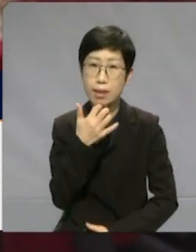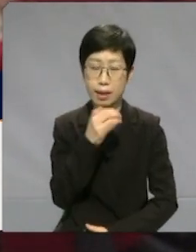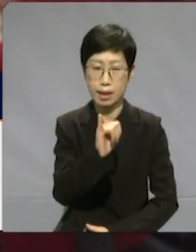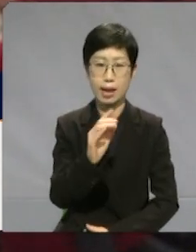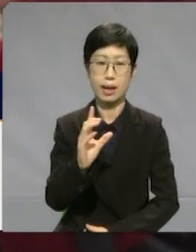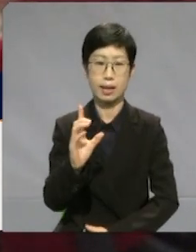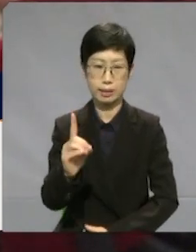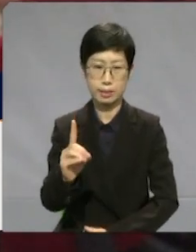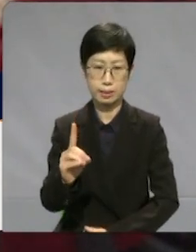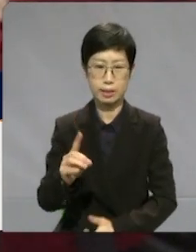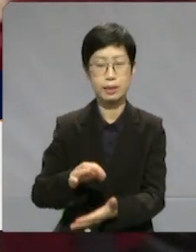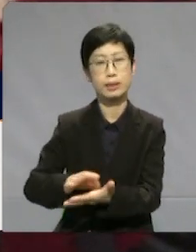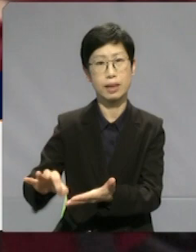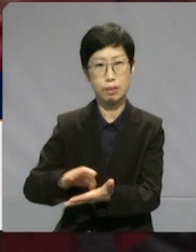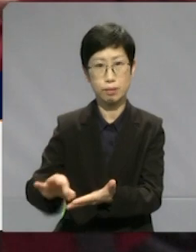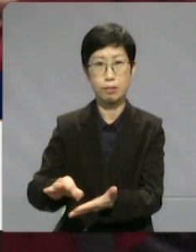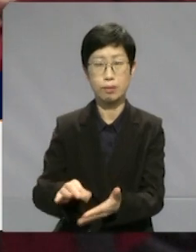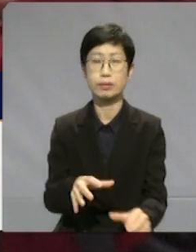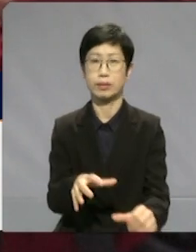찾아냅니다